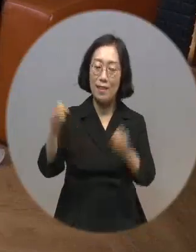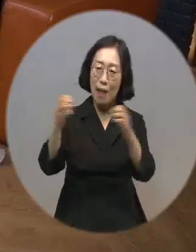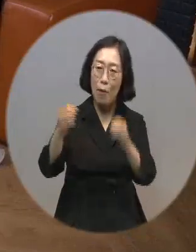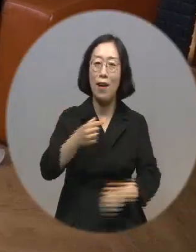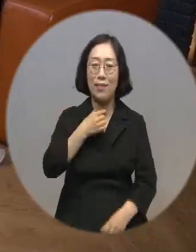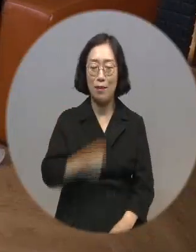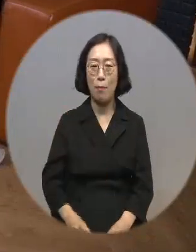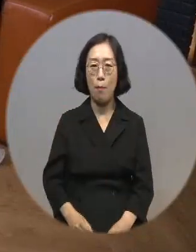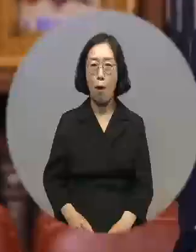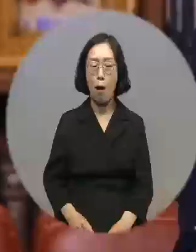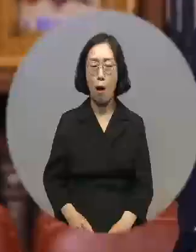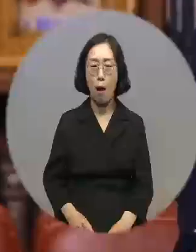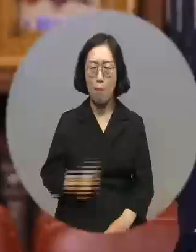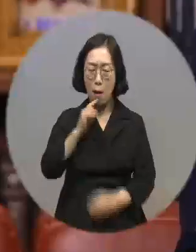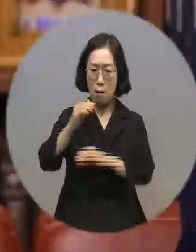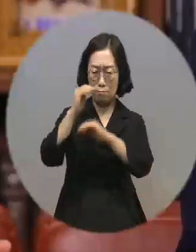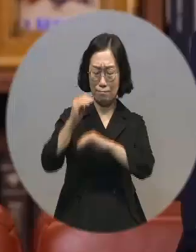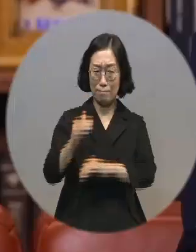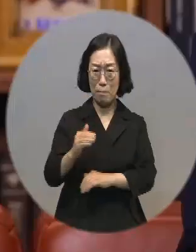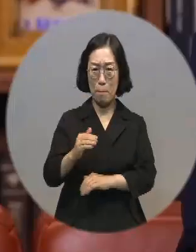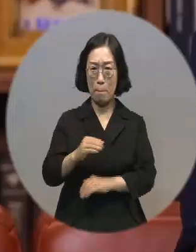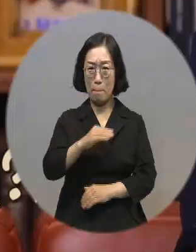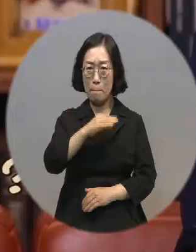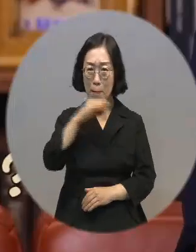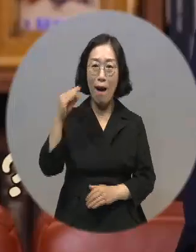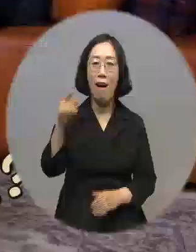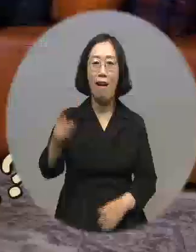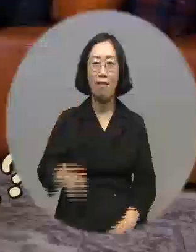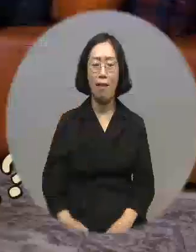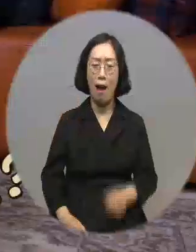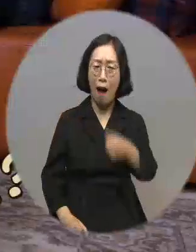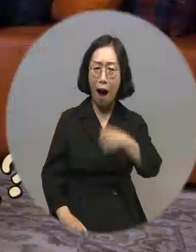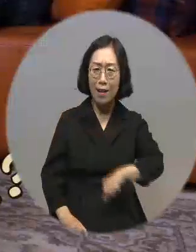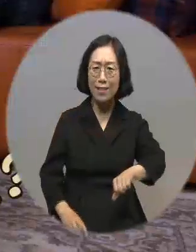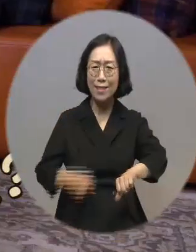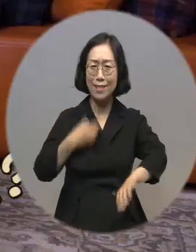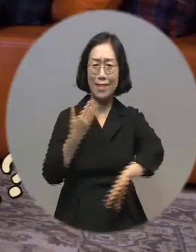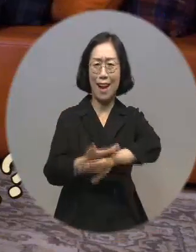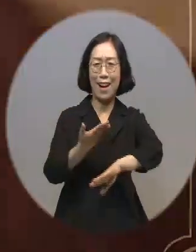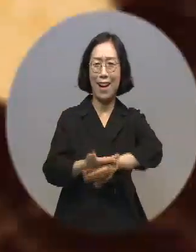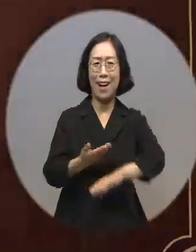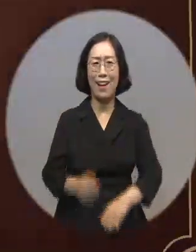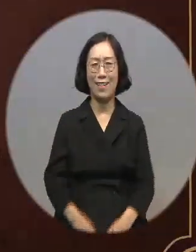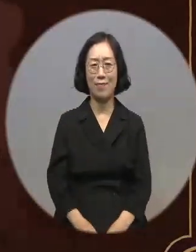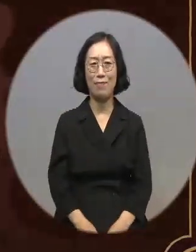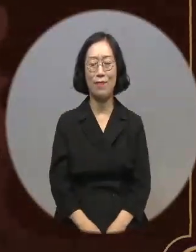굉장히 똑부러지네요. 우리 요즘 친구들이 이렇습니까? 저희 집 아들은 안 그렇거든요.